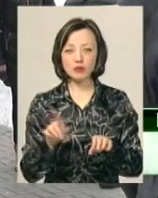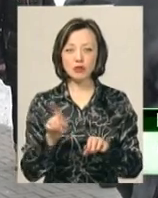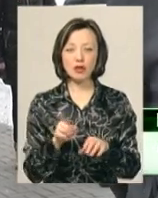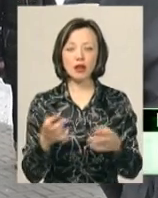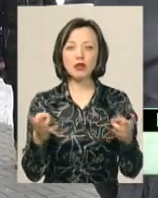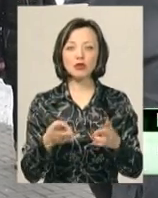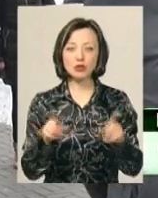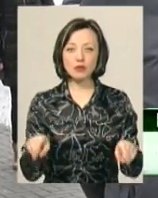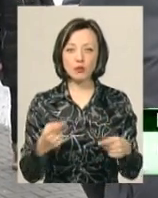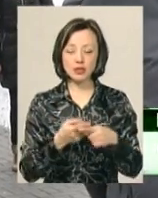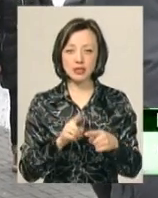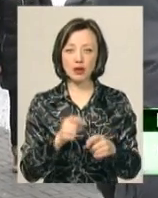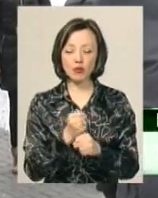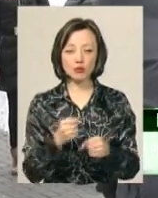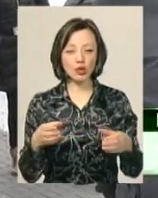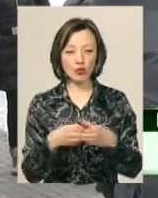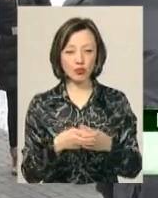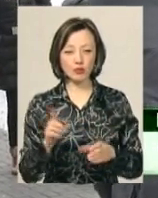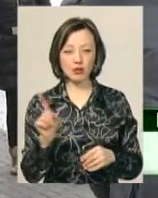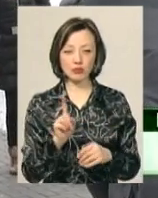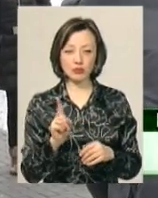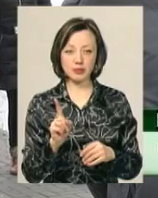ця робоча група? Для того, щоб